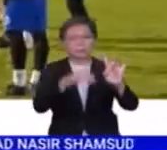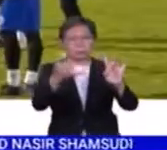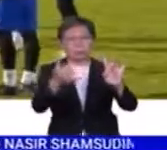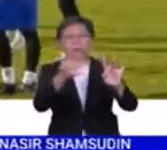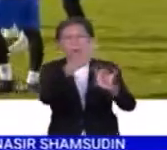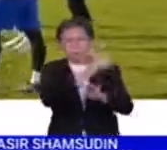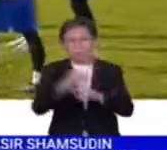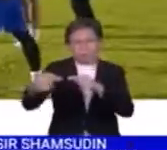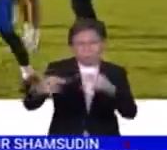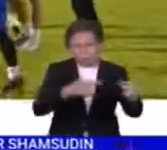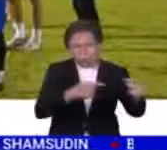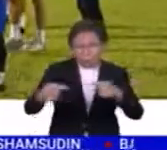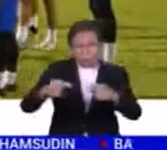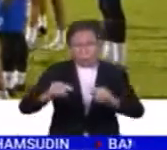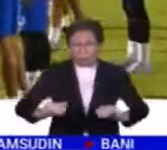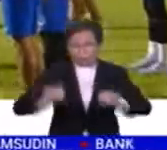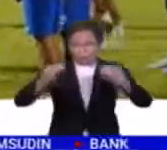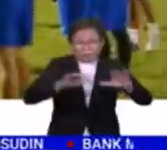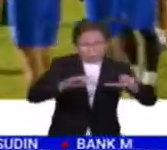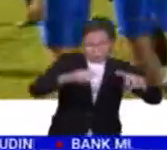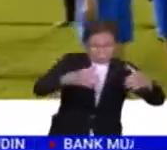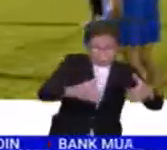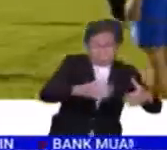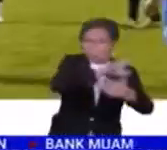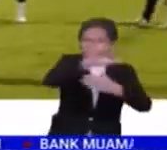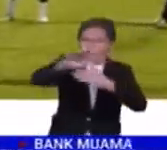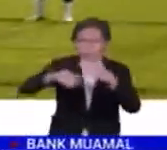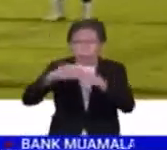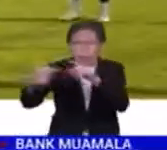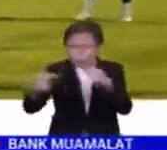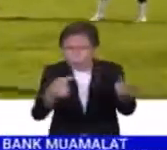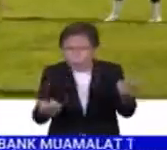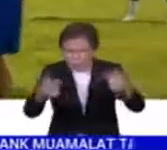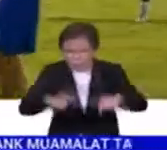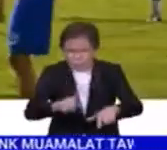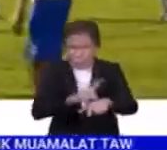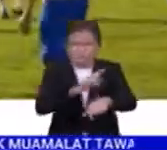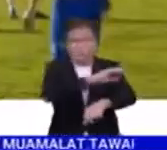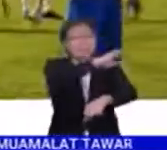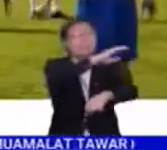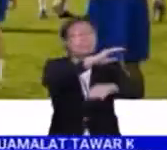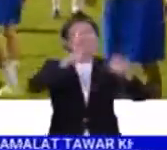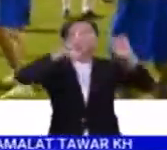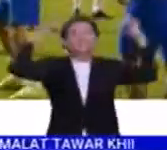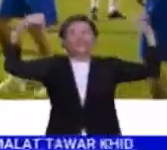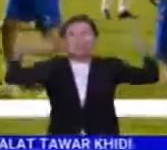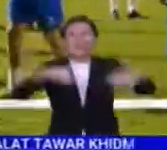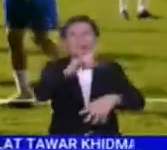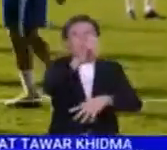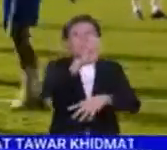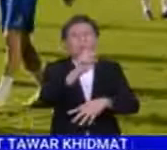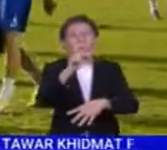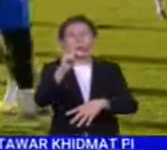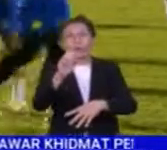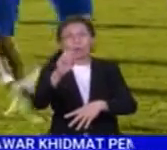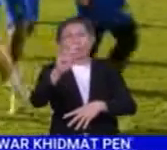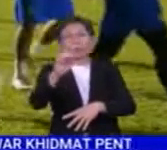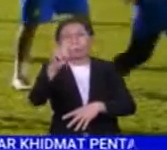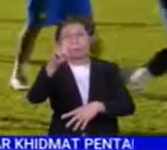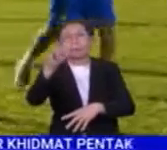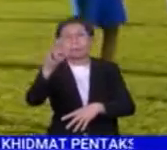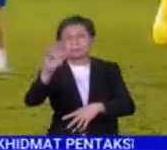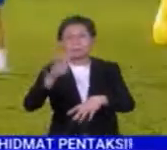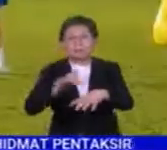depan dalam perlawanan peringkat kumpulan. Kesemua perlawanan berlangsung di Stadium Lokomotif dan Stadium Bunyakor